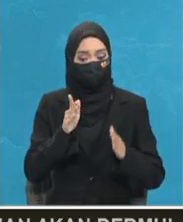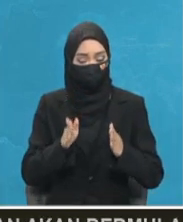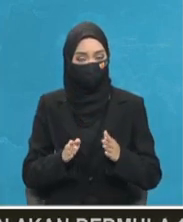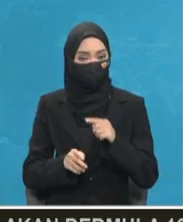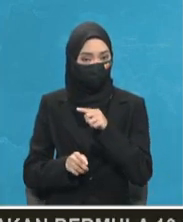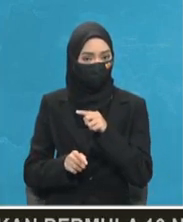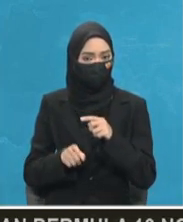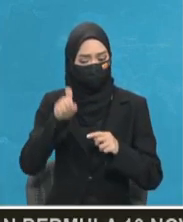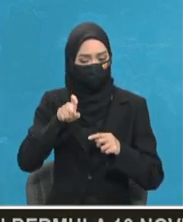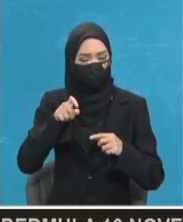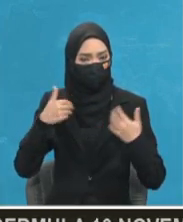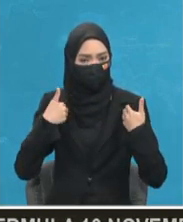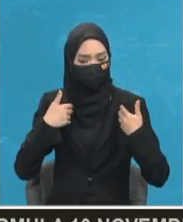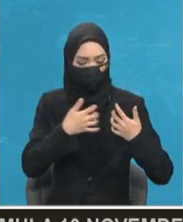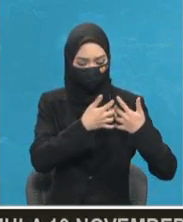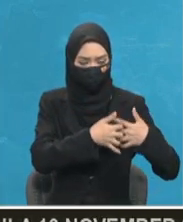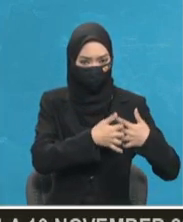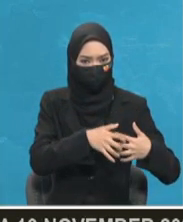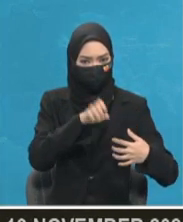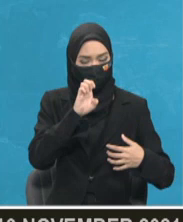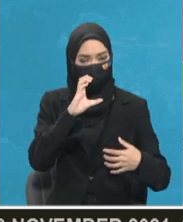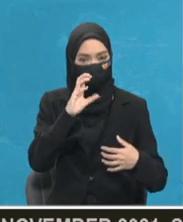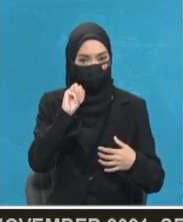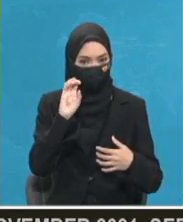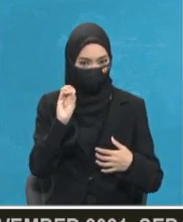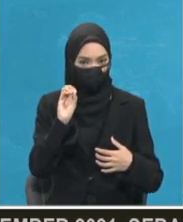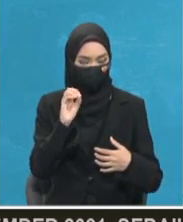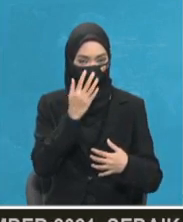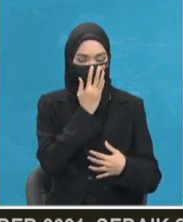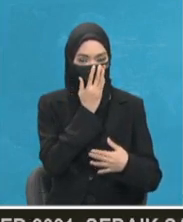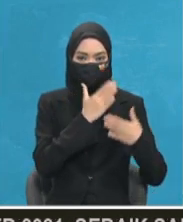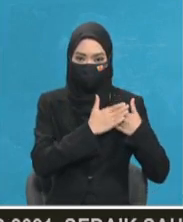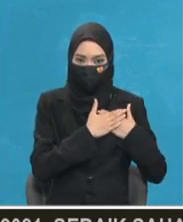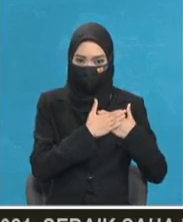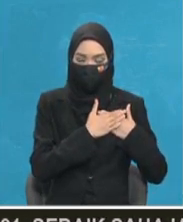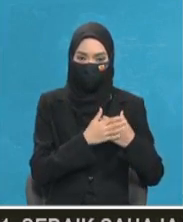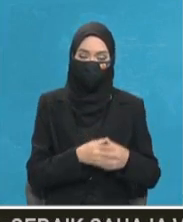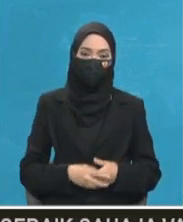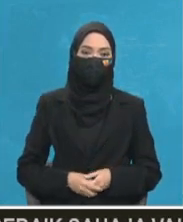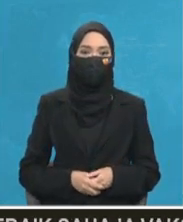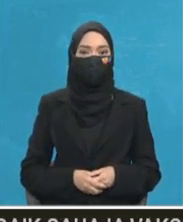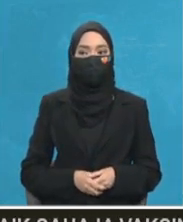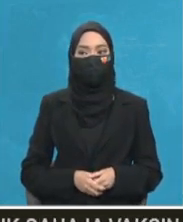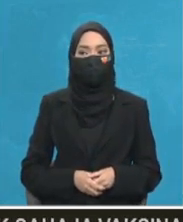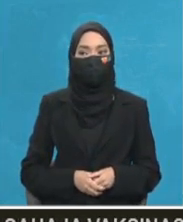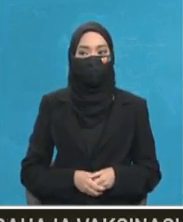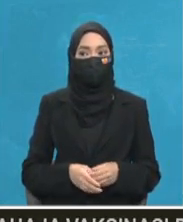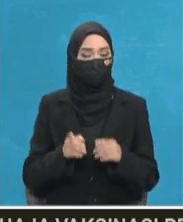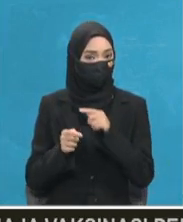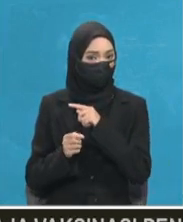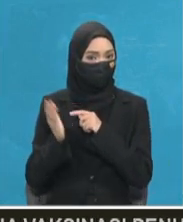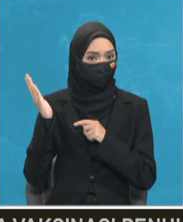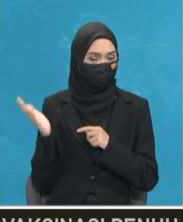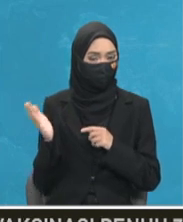mesin tambahan alam mesin ataupun makmum sementara itu 4G selain dikategorikan dalam ketiga keempat yaitu yang